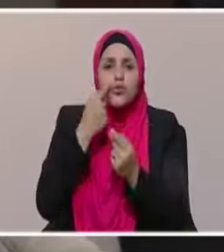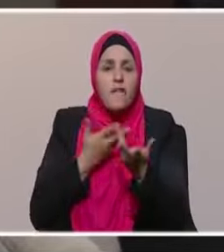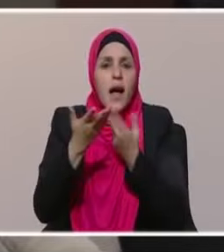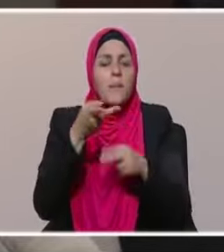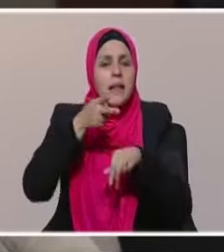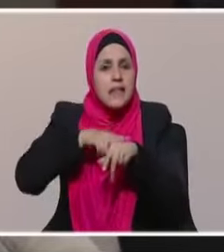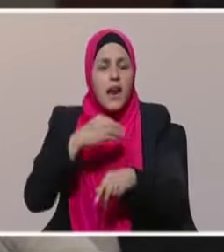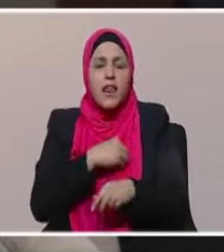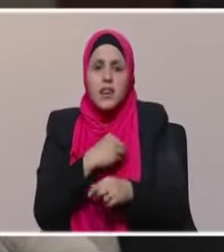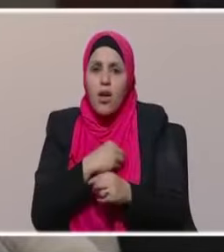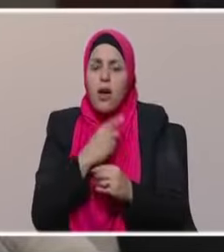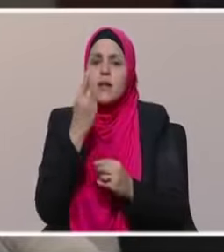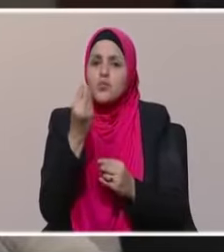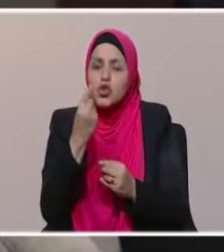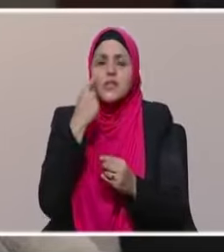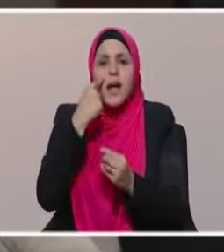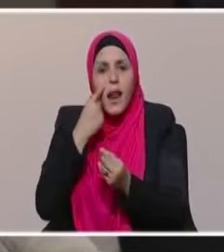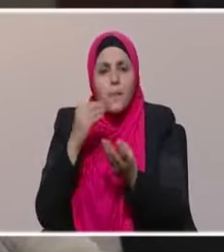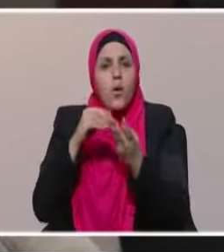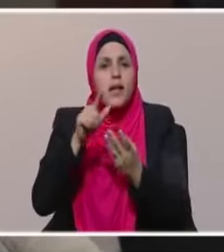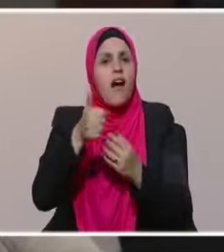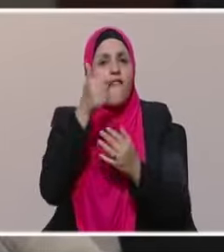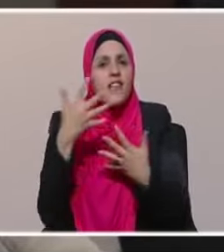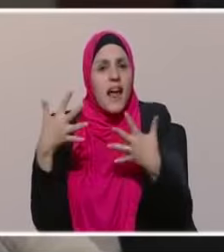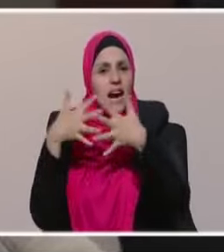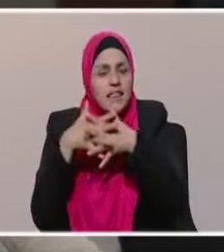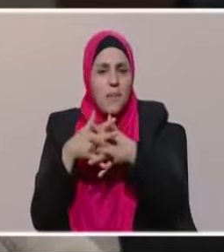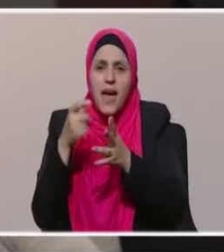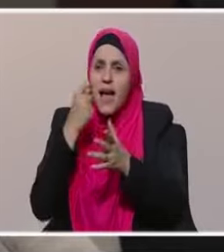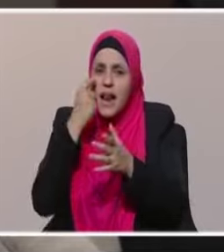الثقة، وبرامج إن هي تبقى اجتماعية،